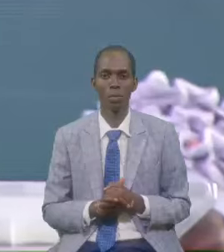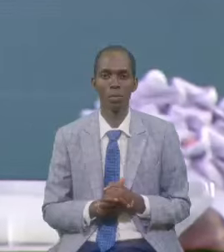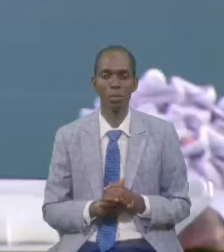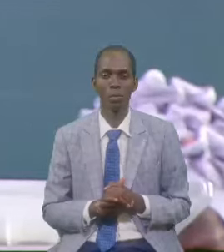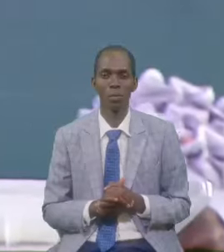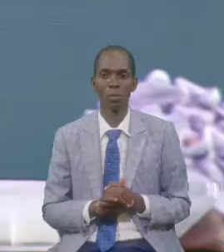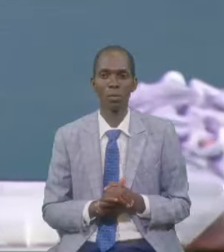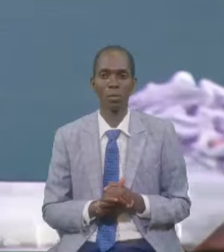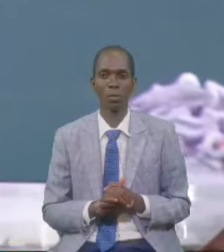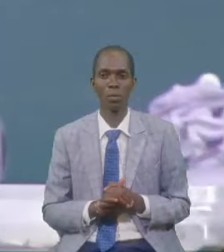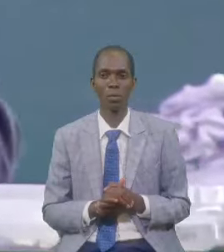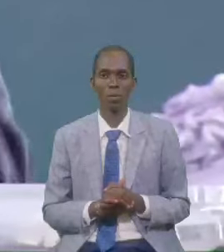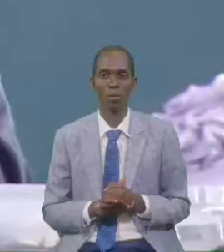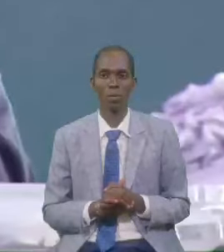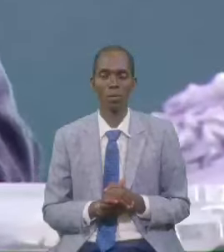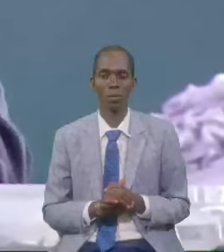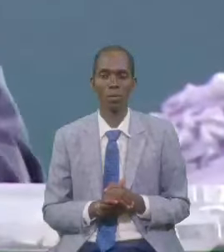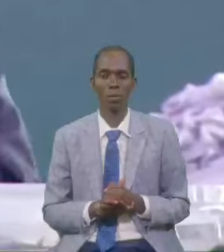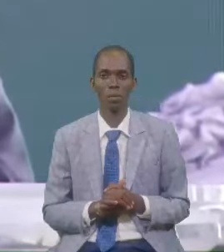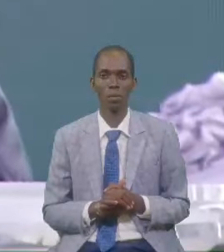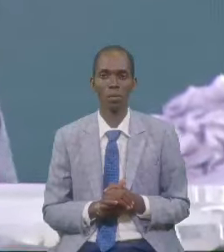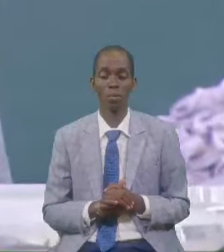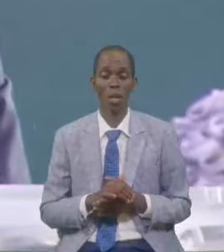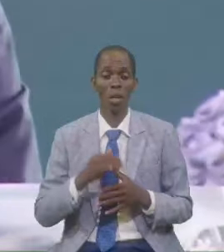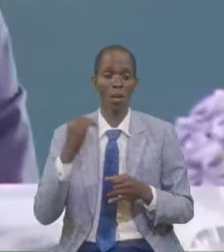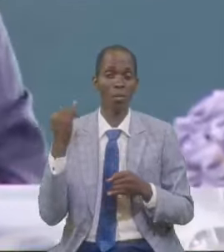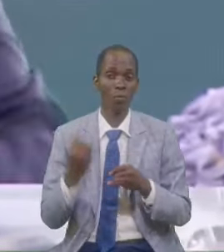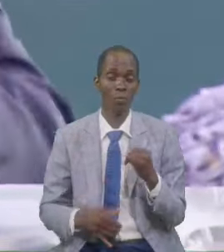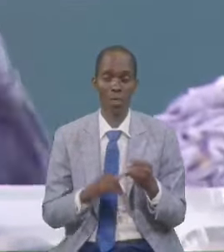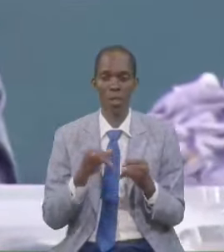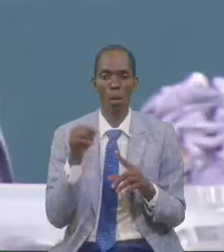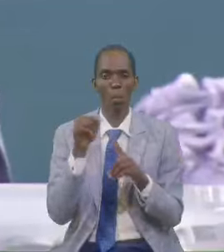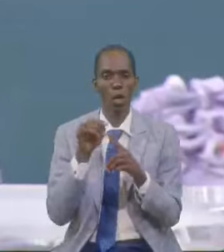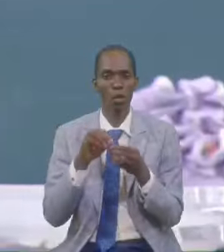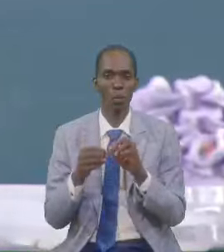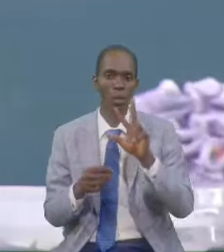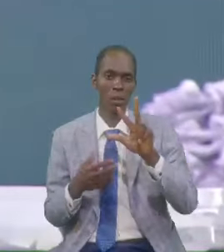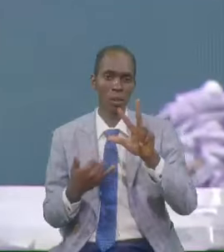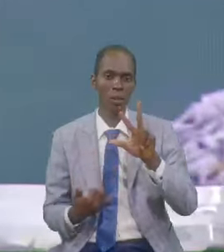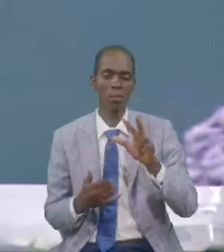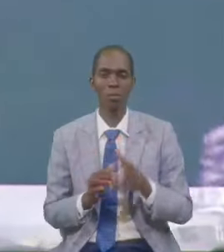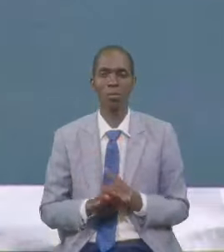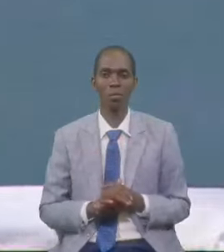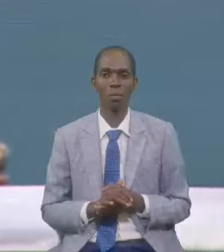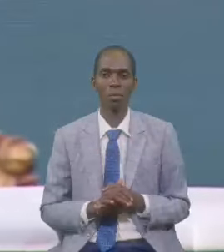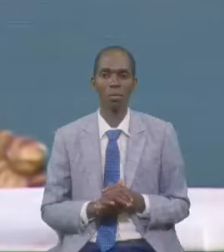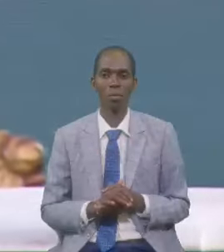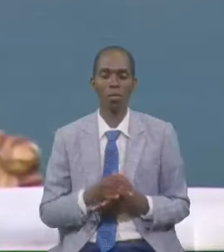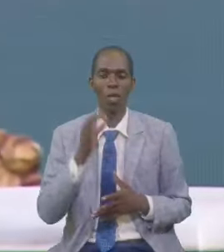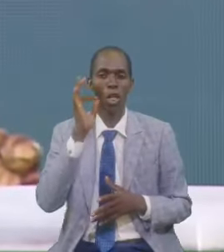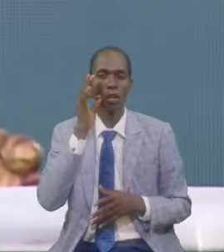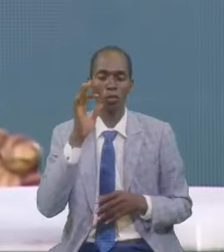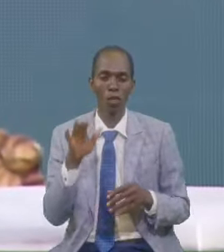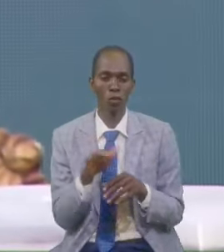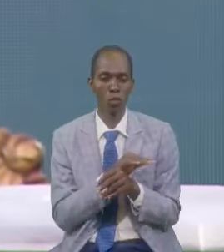వారిగా వారు మిమ్మల్ని గమనిస్తారు. Finally, point number three now. చివరిగా మూడు అంశానికి వస్తున్నాం. Fruitful